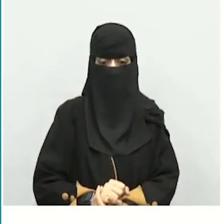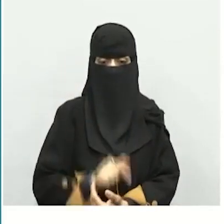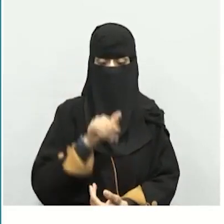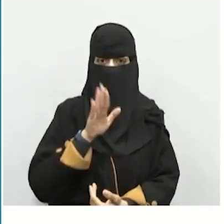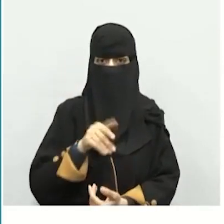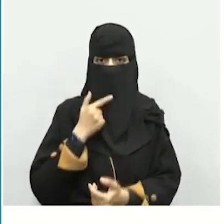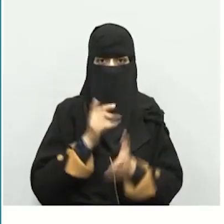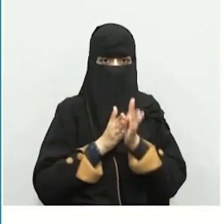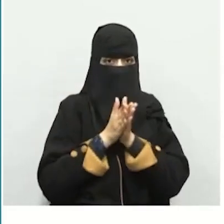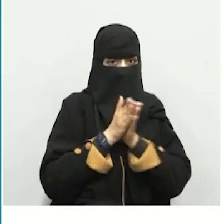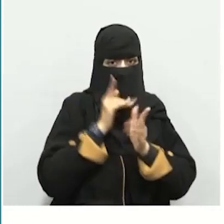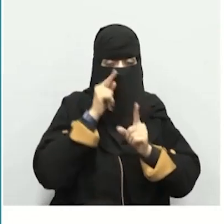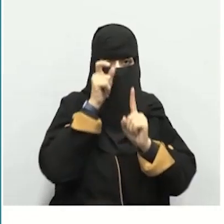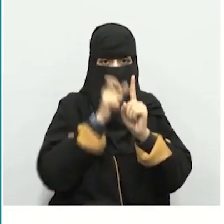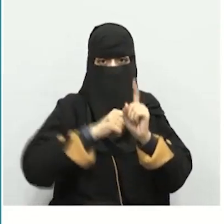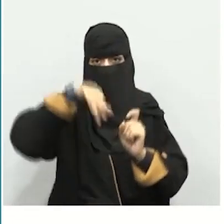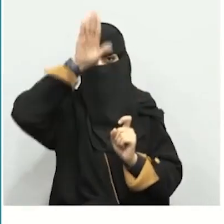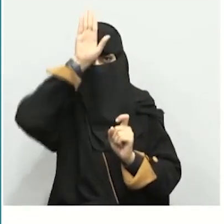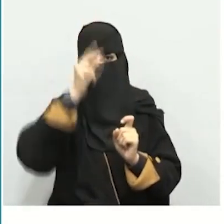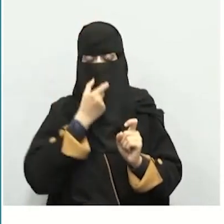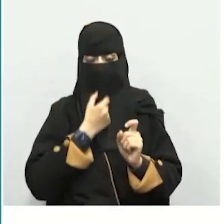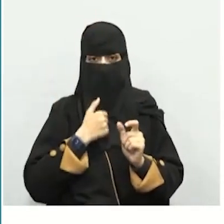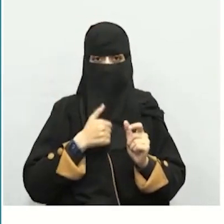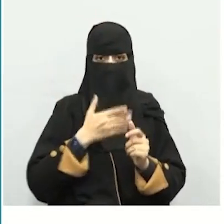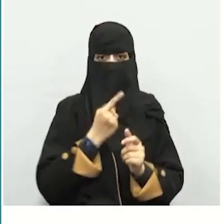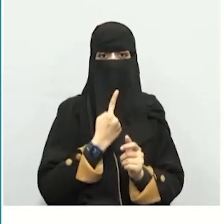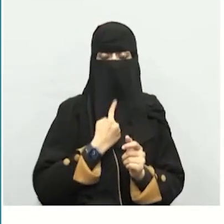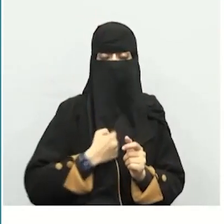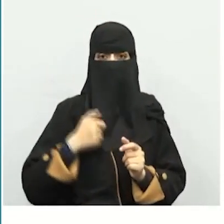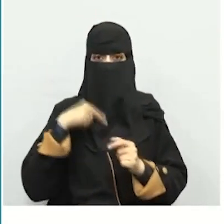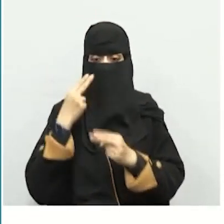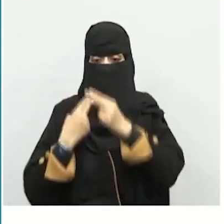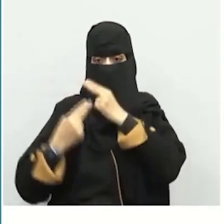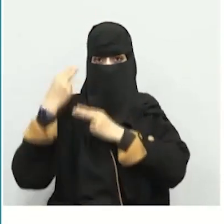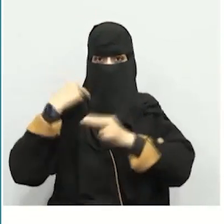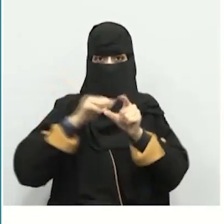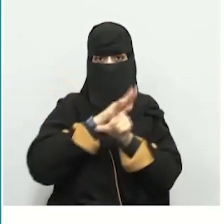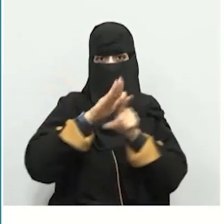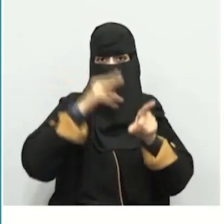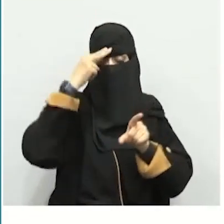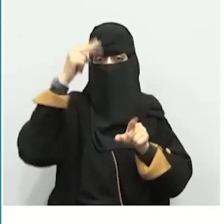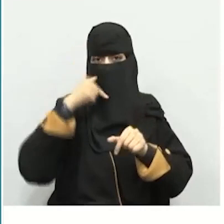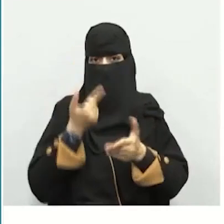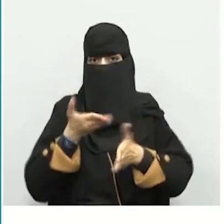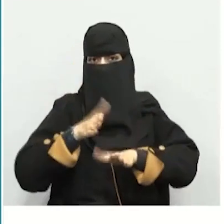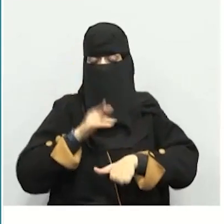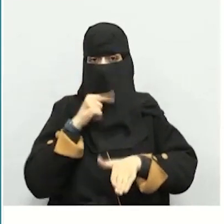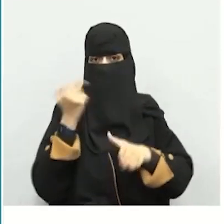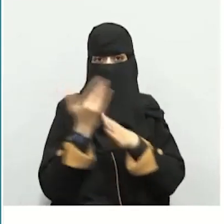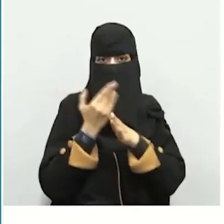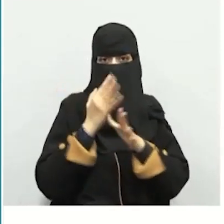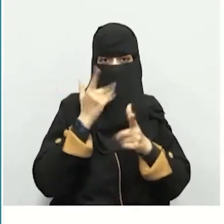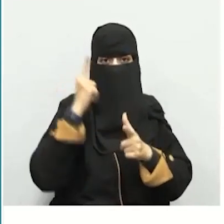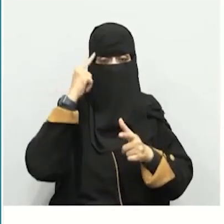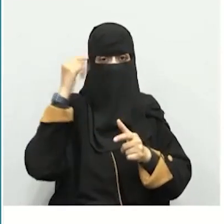يعتني خادم الحرمين الشريفين الملك سلمان بن عبد العزيز آل السعود بالتاريخ الوطني. لماذا؟ لأنه